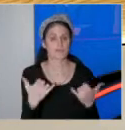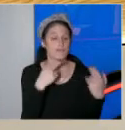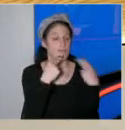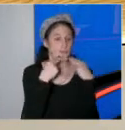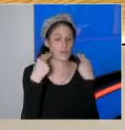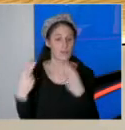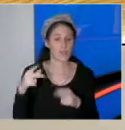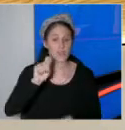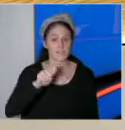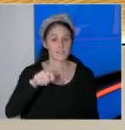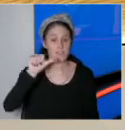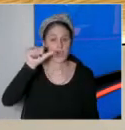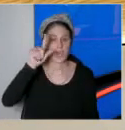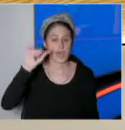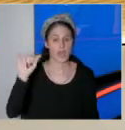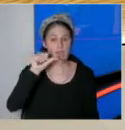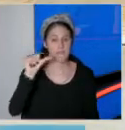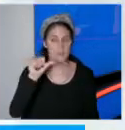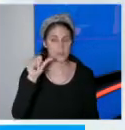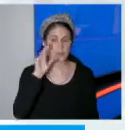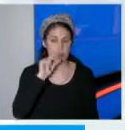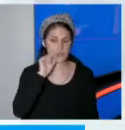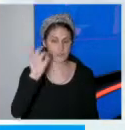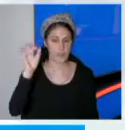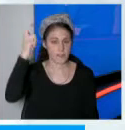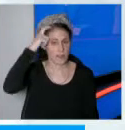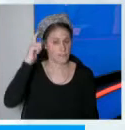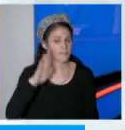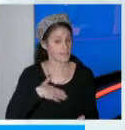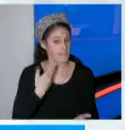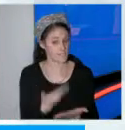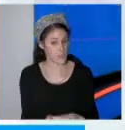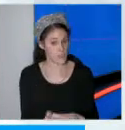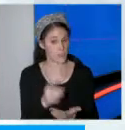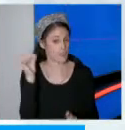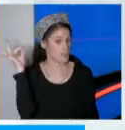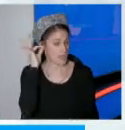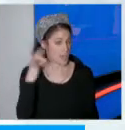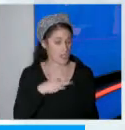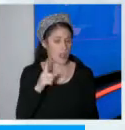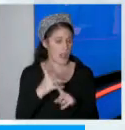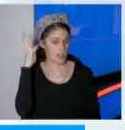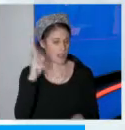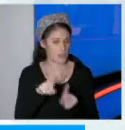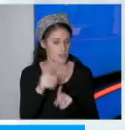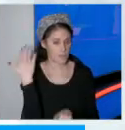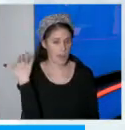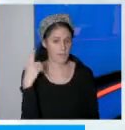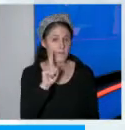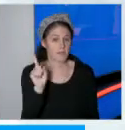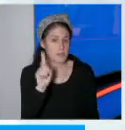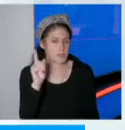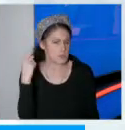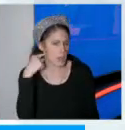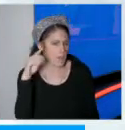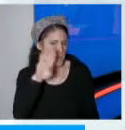של חבר הכנסת אלי אבידר לדברים של בנט, והוא כותב כך: וידוי, השמיעה שלי לא חדה כמו פעם, אבל מישהו שמע את בנט מתחייב